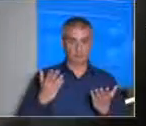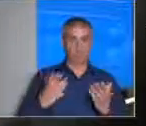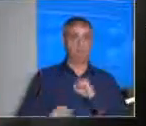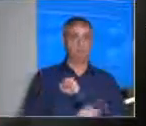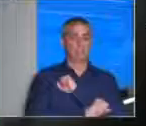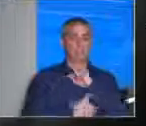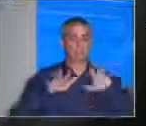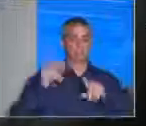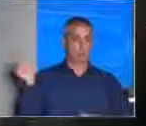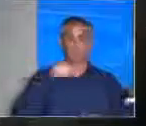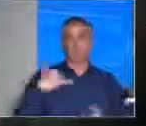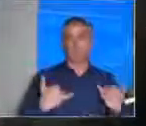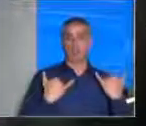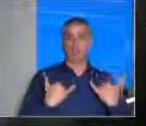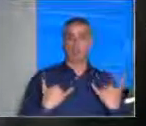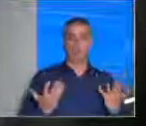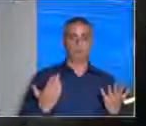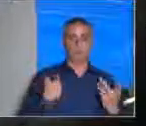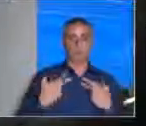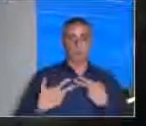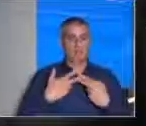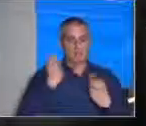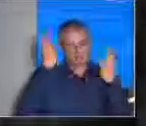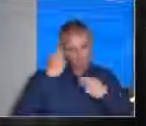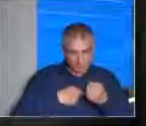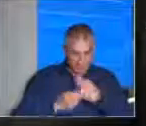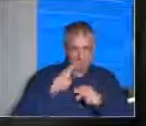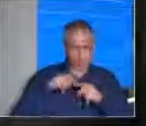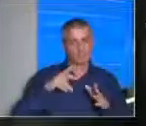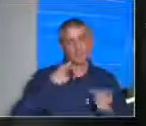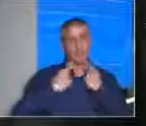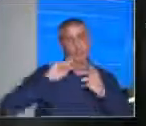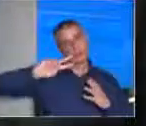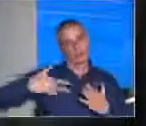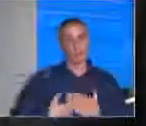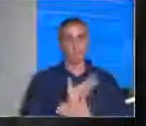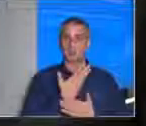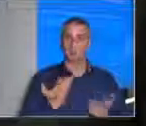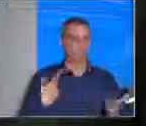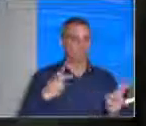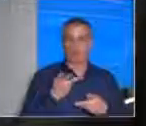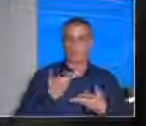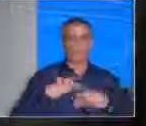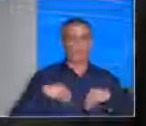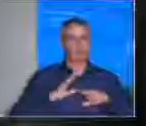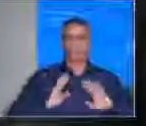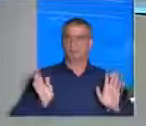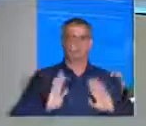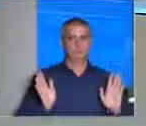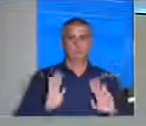premier is coming here today. We were getting very close to a deal, then they started to renegotiate the deal. We can't have that. We can't have